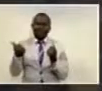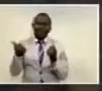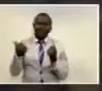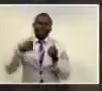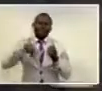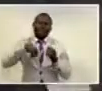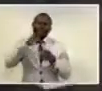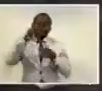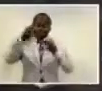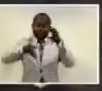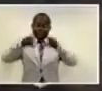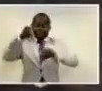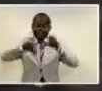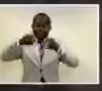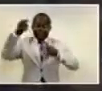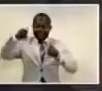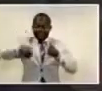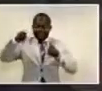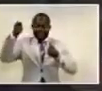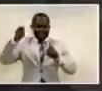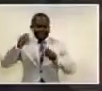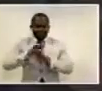ntabwo ngewe nshimanza